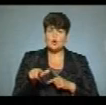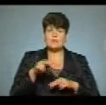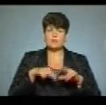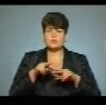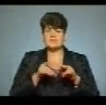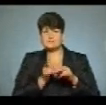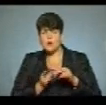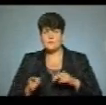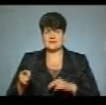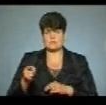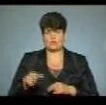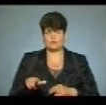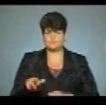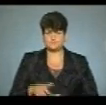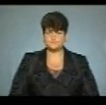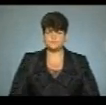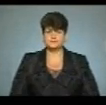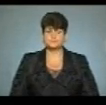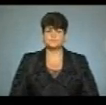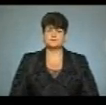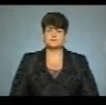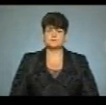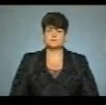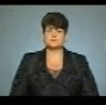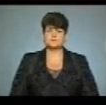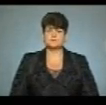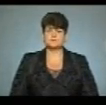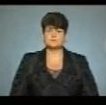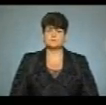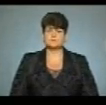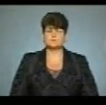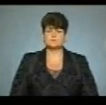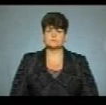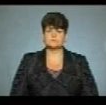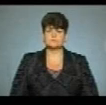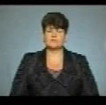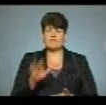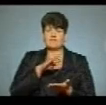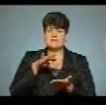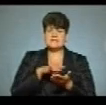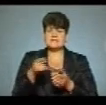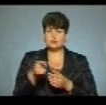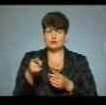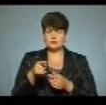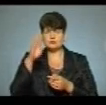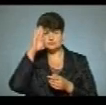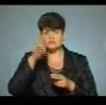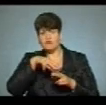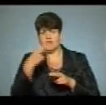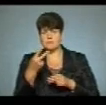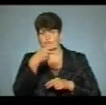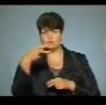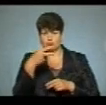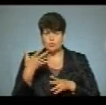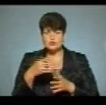будівництва об'їзної. Світлана Лазорик, Василь Панчук, новини. У центрі Тернополя чоловік випав з другого поверху.